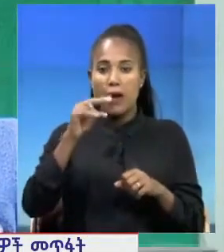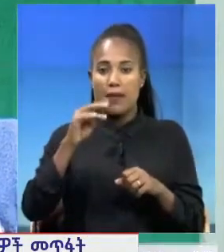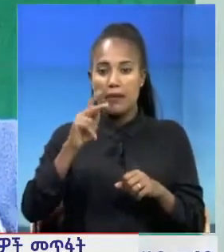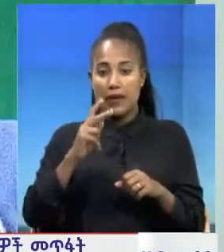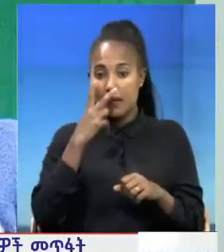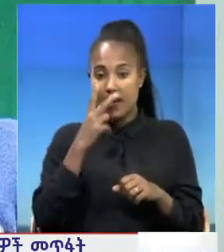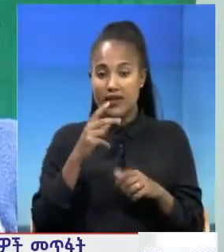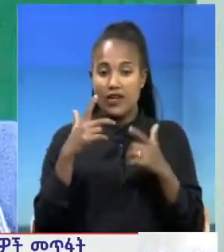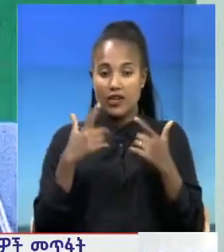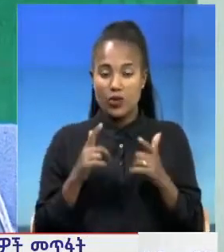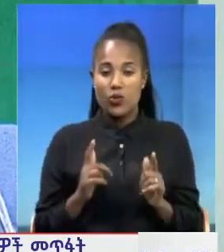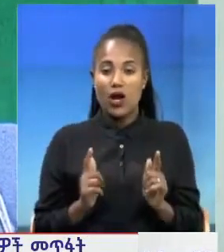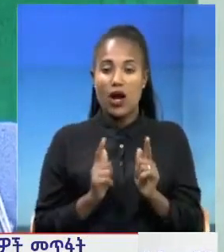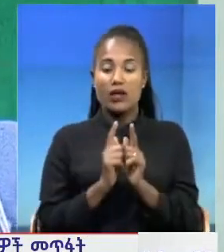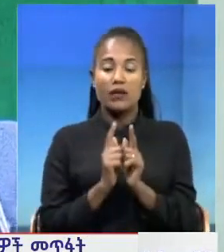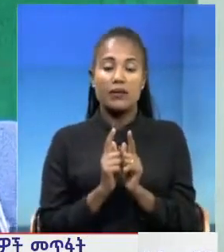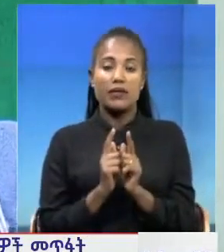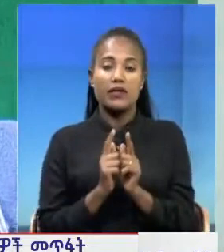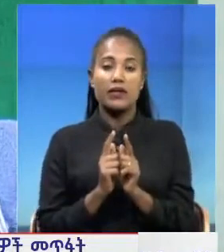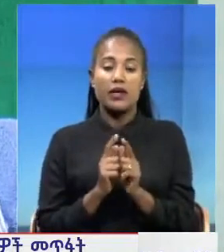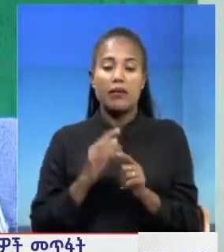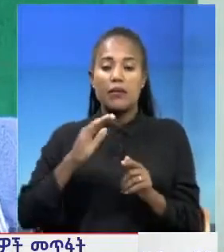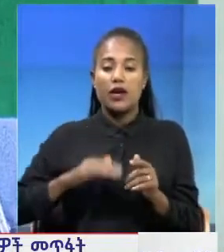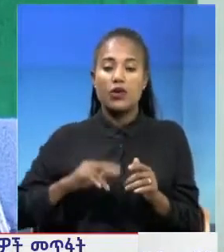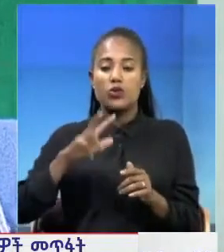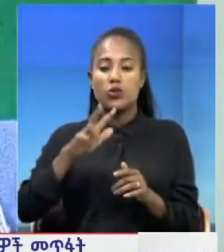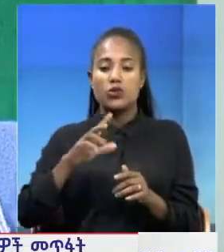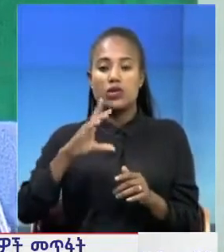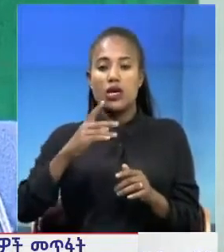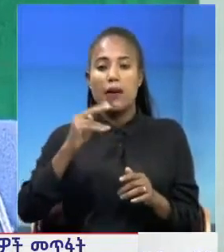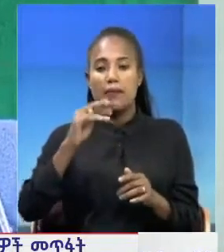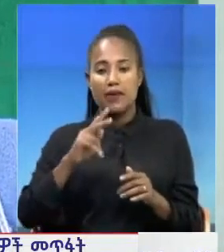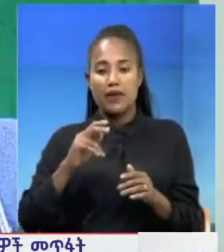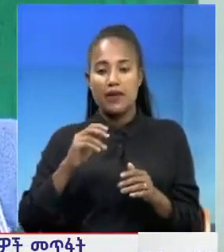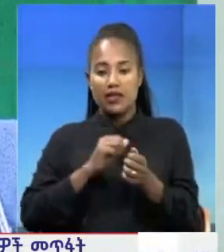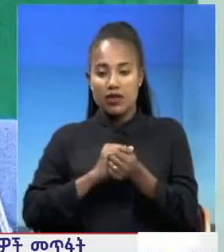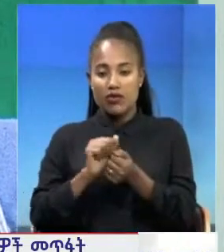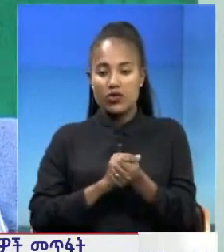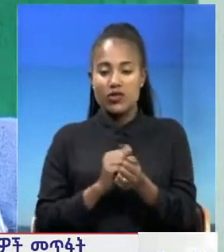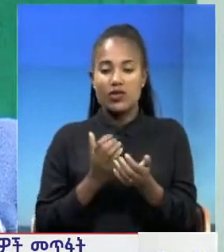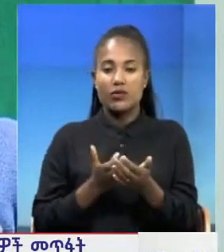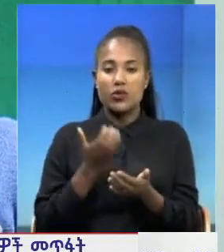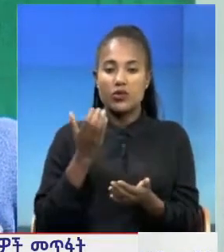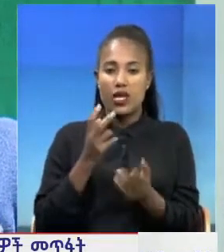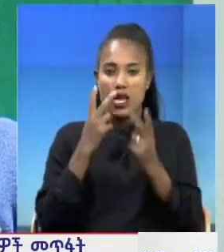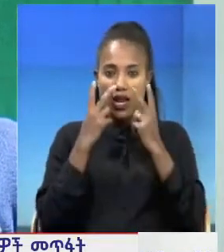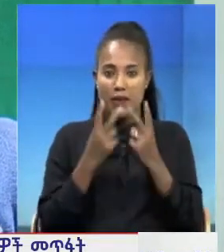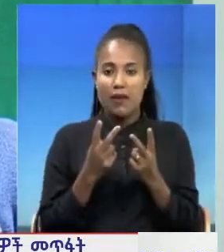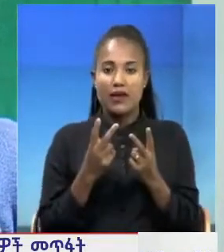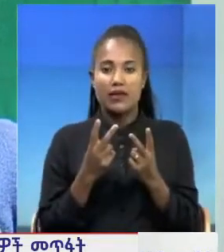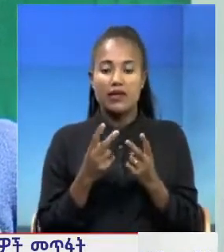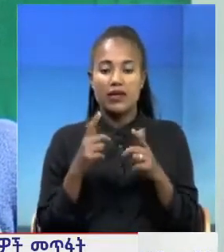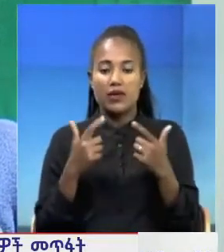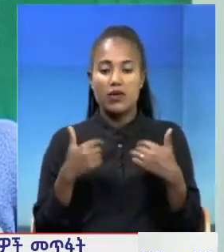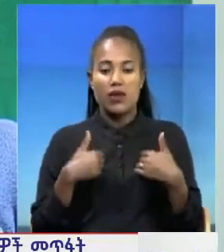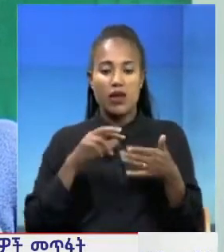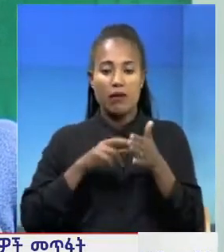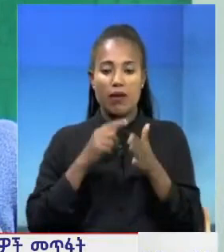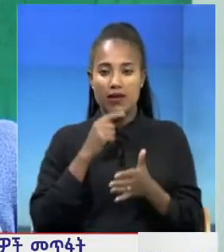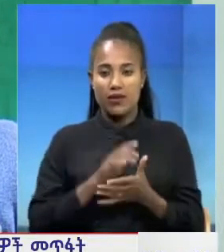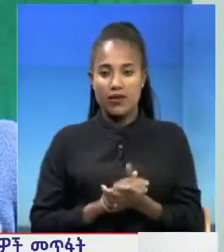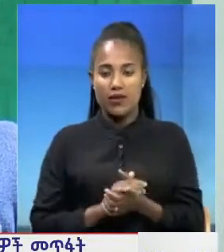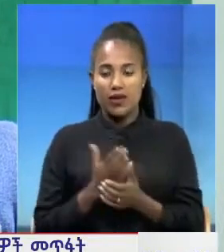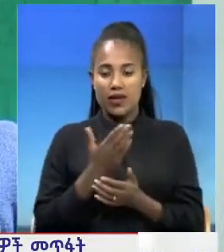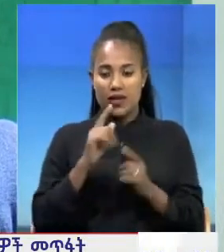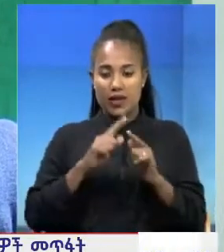የማየት እድሉ ከገጠመን በቀሪዎቹ ሶስት ካምፖች ደግሞ የጠፉትንም ንብረት የወደሙትንም ለማየት እድሉ ይኖረናል ማለት ነው። ነገር